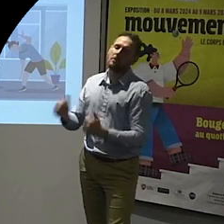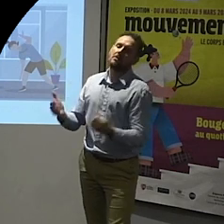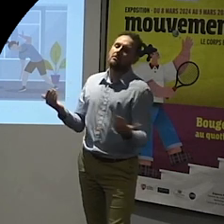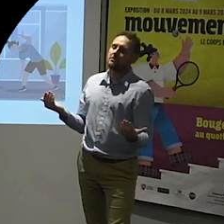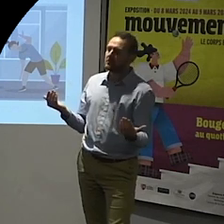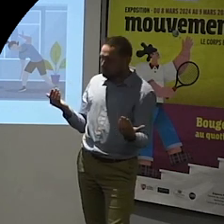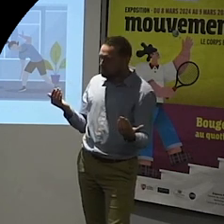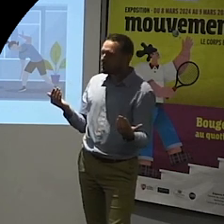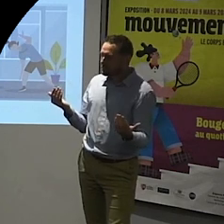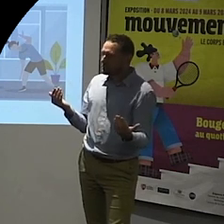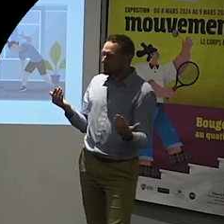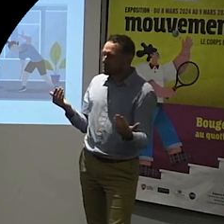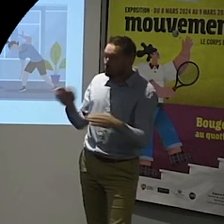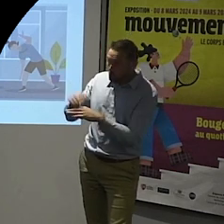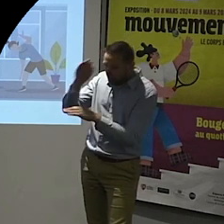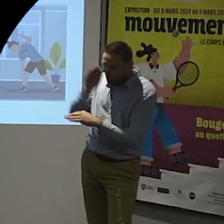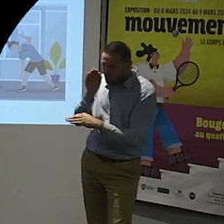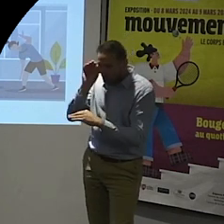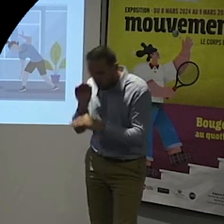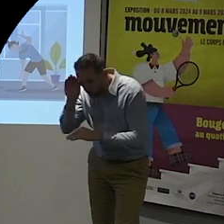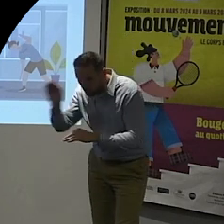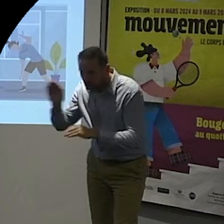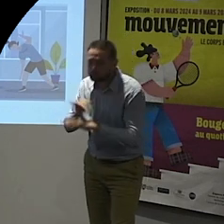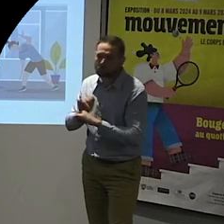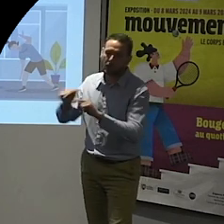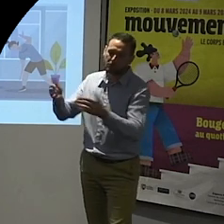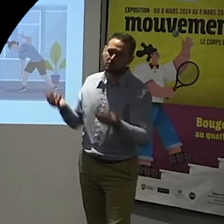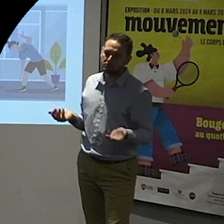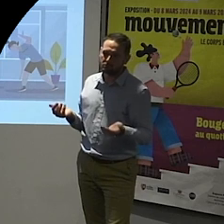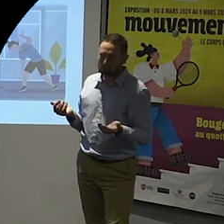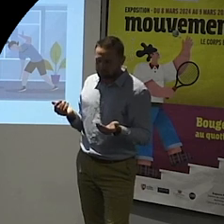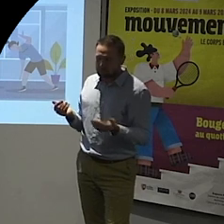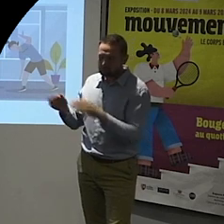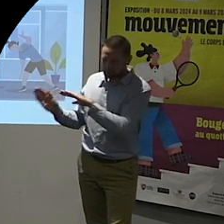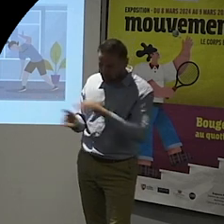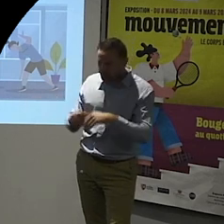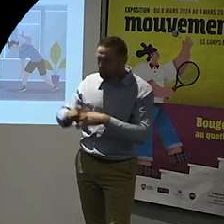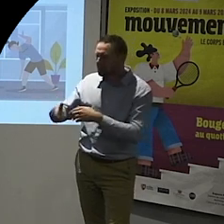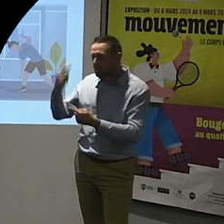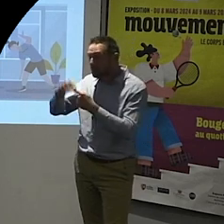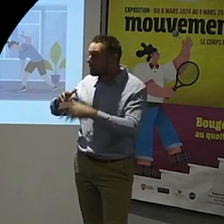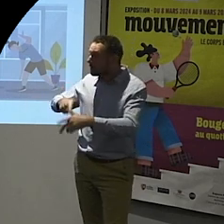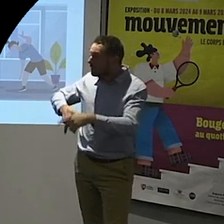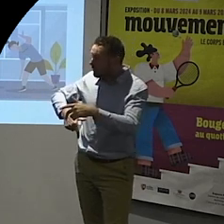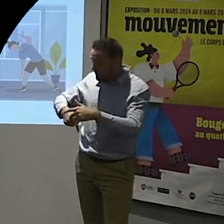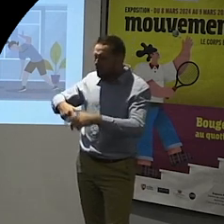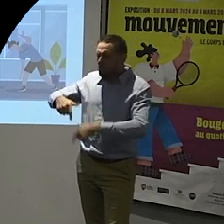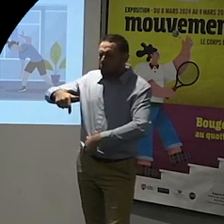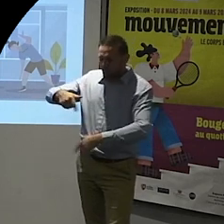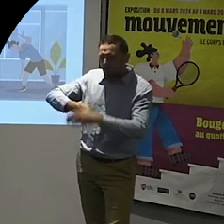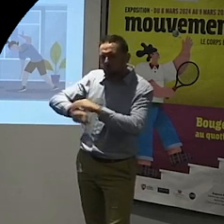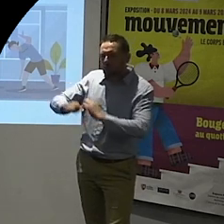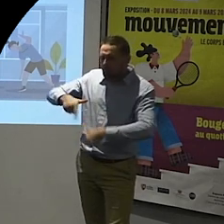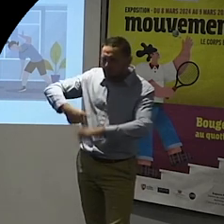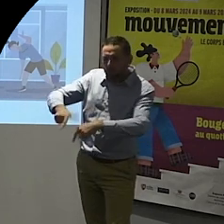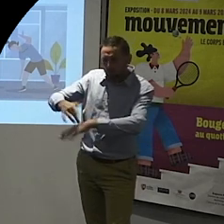adapté. Beaucoup de bienveillance, beaucoup d'écoute. Bon. Après le foot en marchant, eh ben, ma foi, on pouvait découvrir le tchoukball. Le tchoukball,